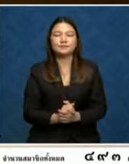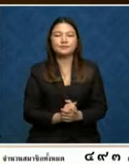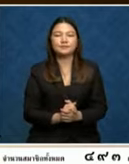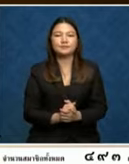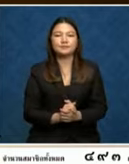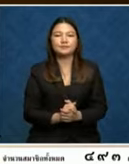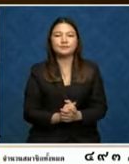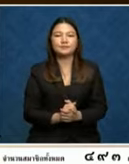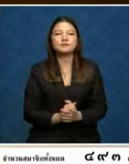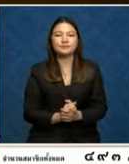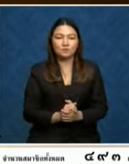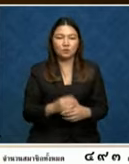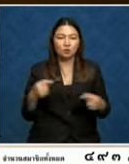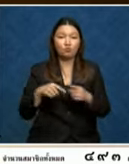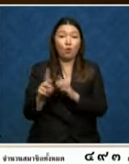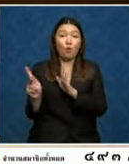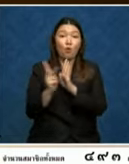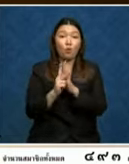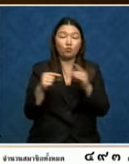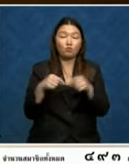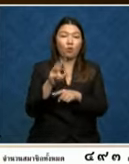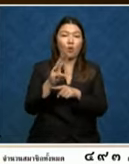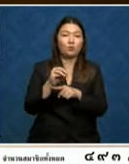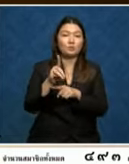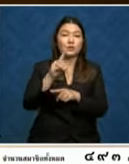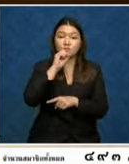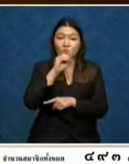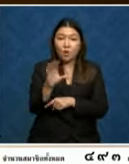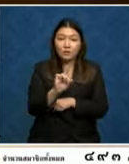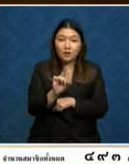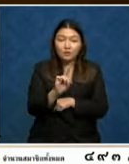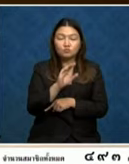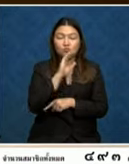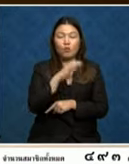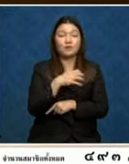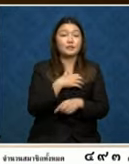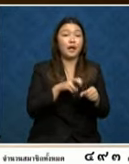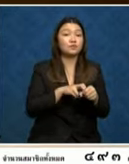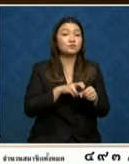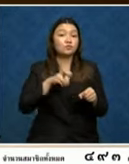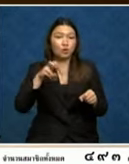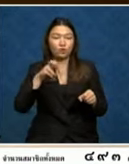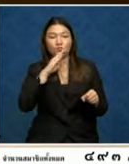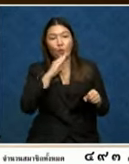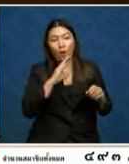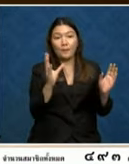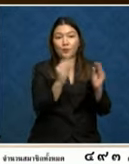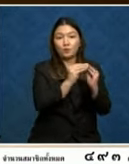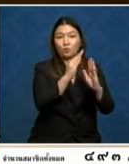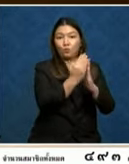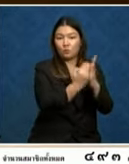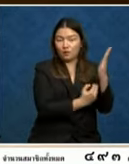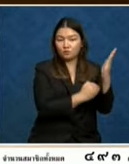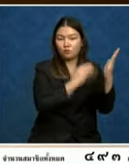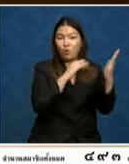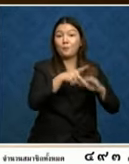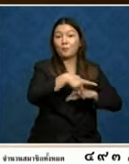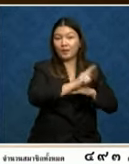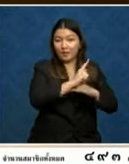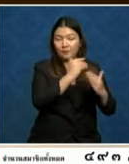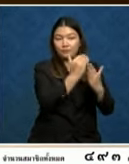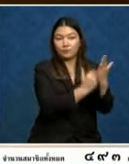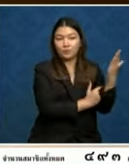ซึ่ข้อบังกับข้อที่โลกศเบชกำหนดวาการถอนยะตติที่ประทานสั่งบญจุแล้วนั้น